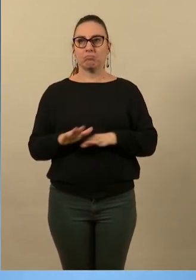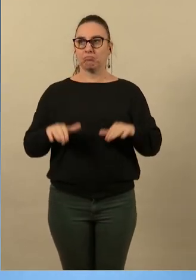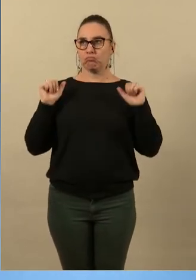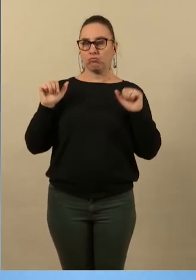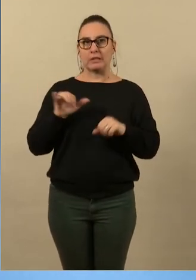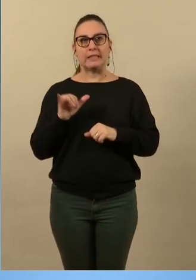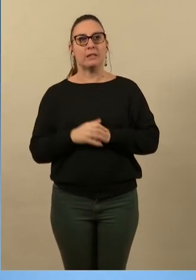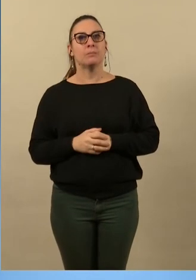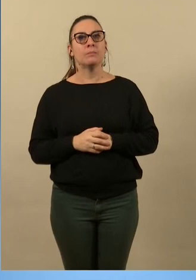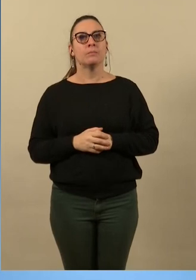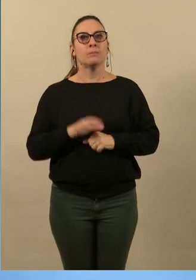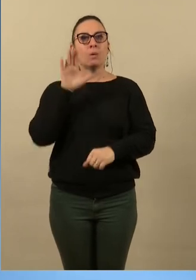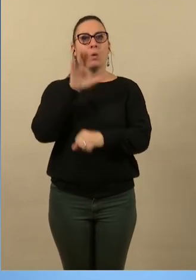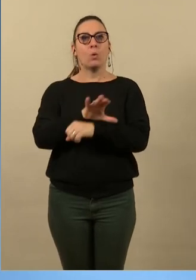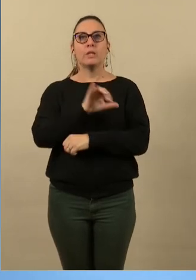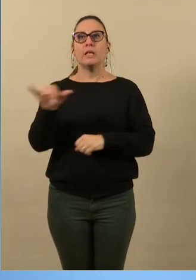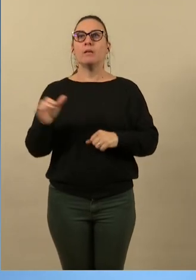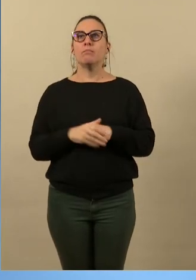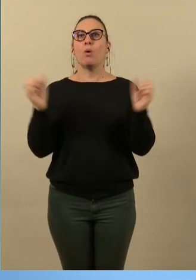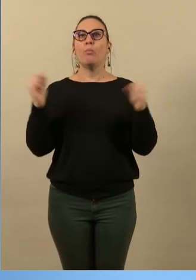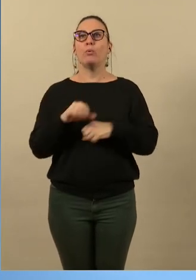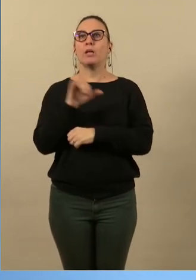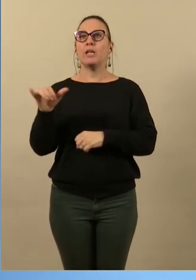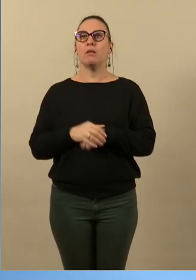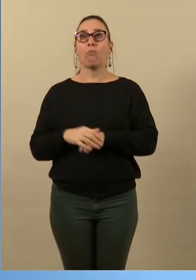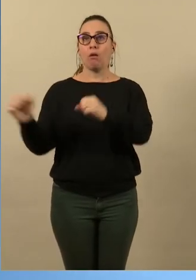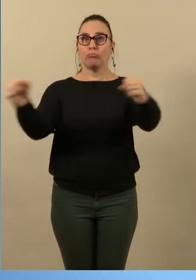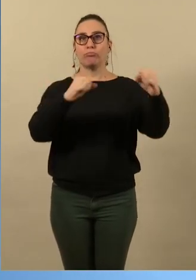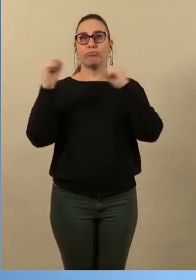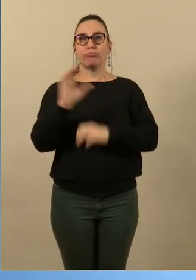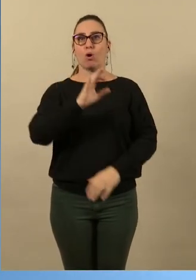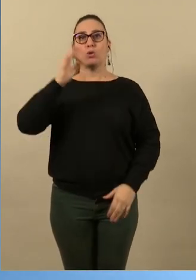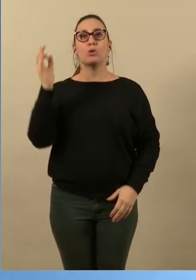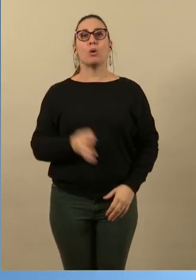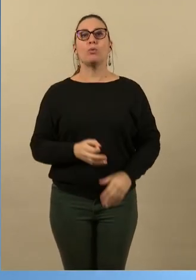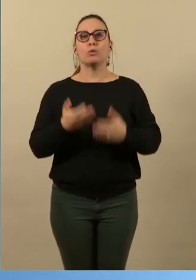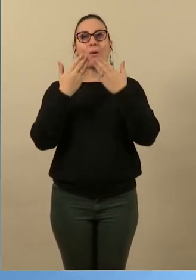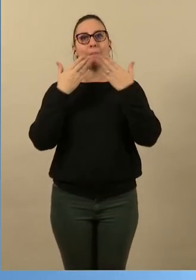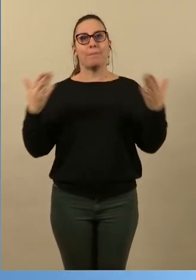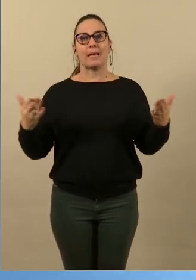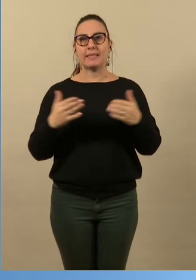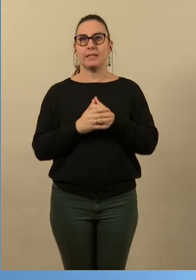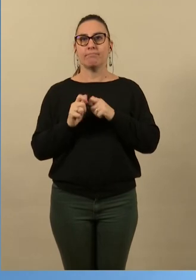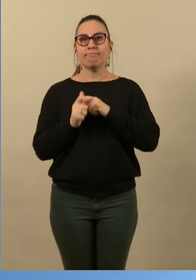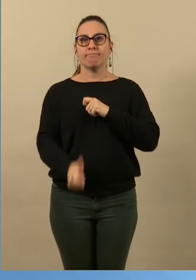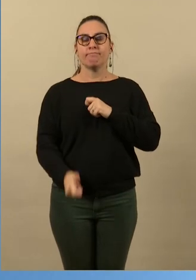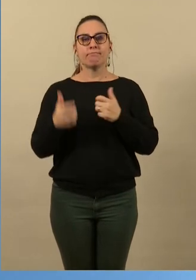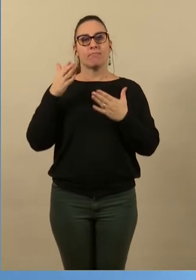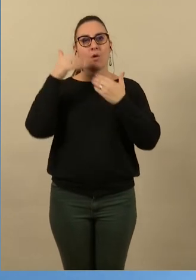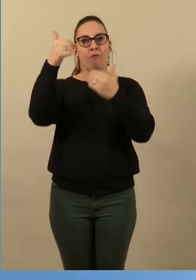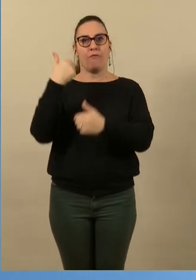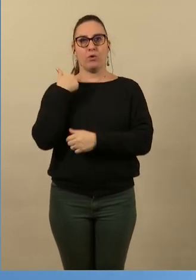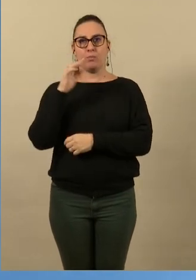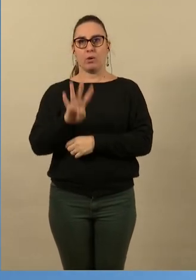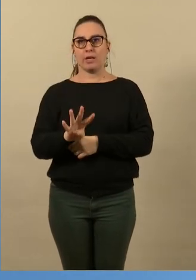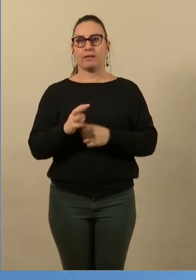s'abstient qui vote contre qui vote pour donc unanimité je vous remercie la le vœu numéro